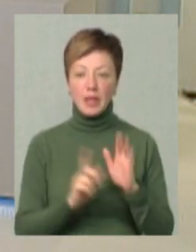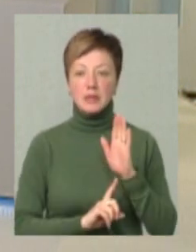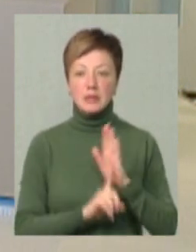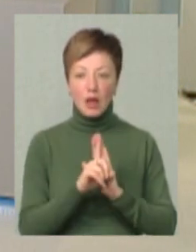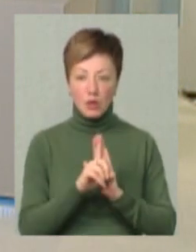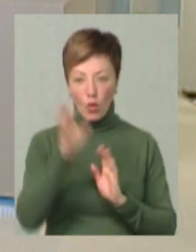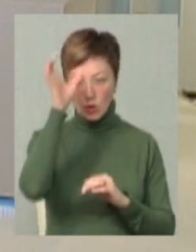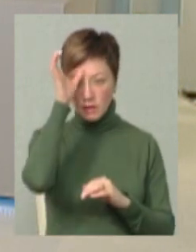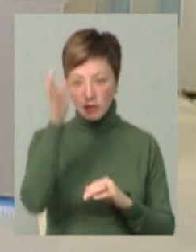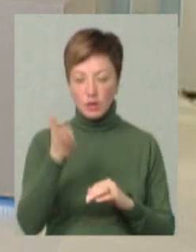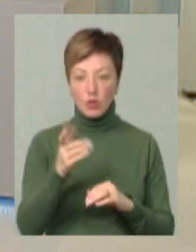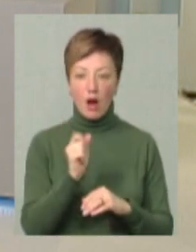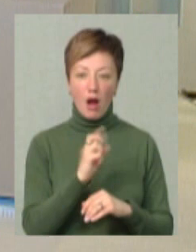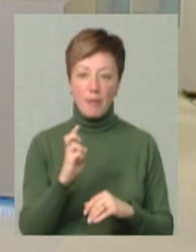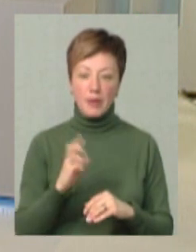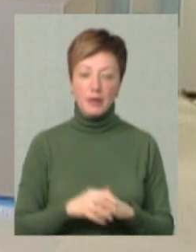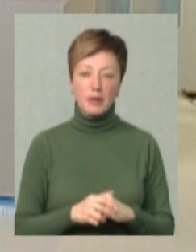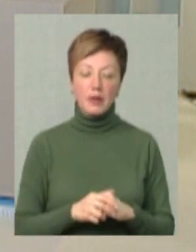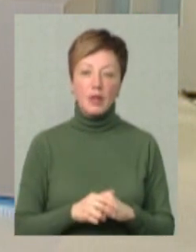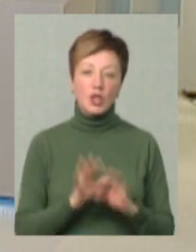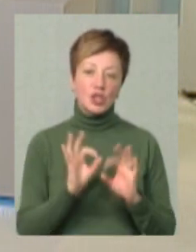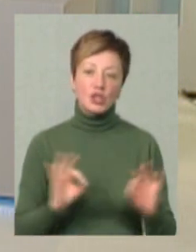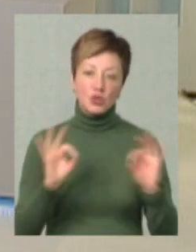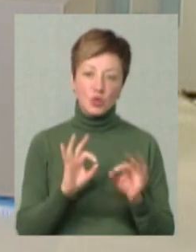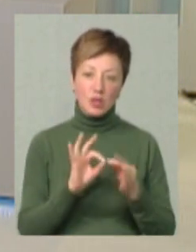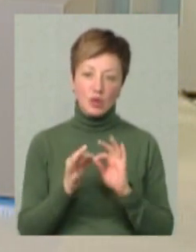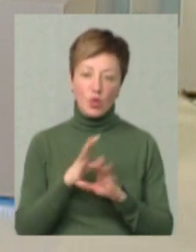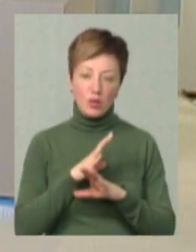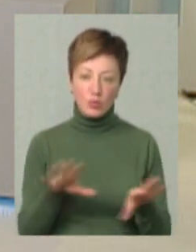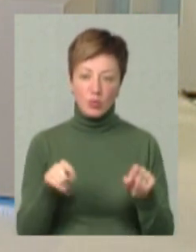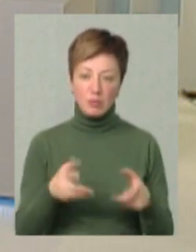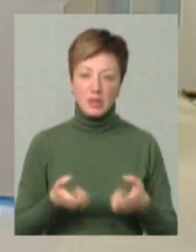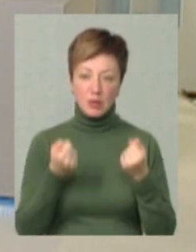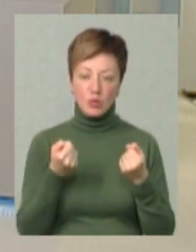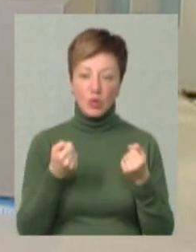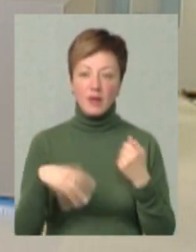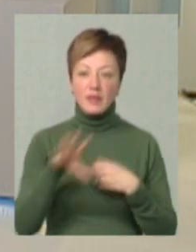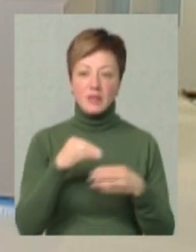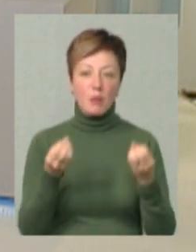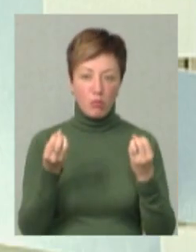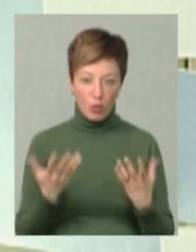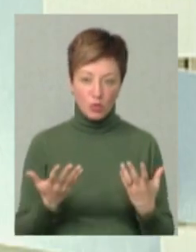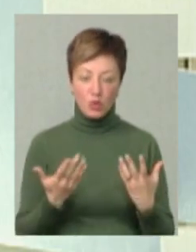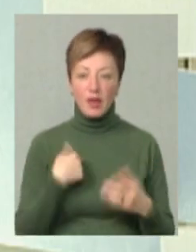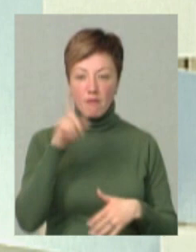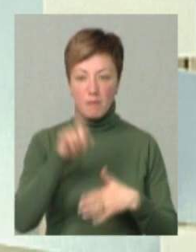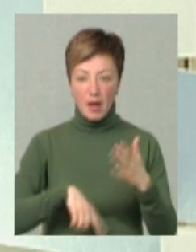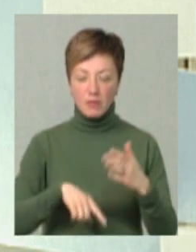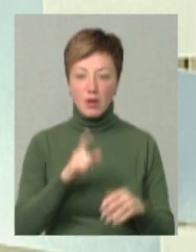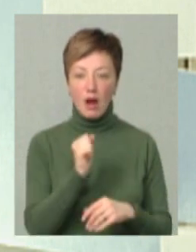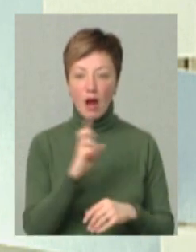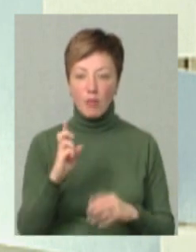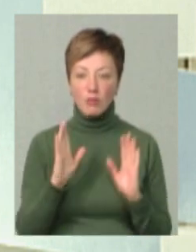старту освітнього хабу у Хмельницькому? Нічого складного не було з такою підтримкою, як тут. Все просто. І я впевнений, що